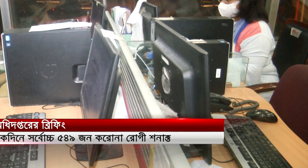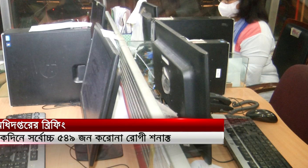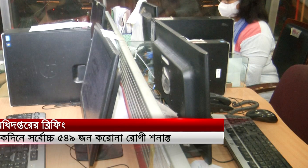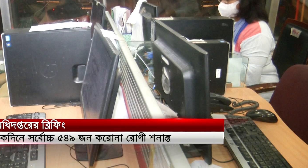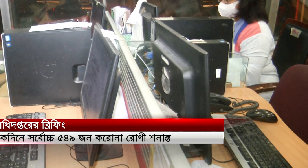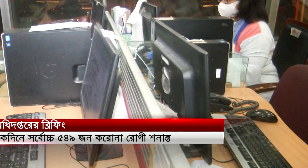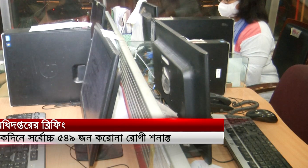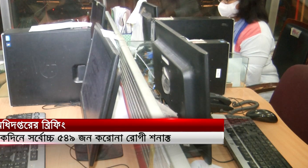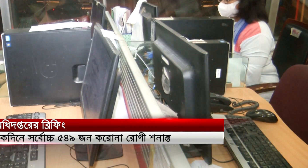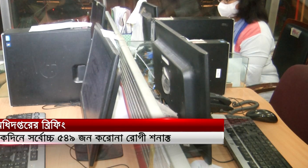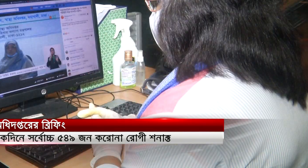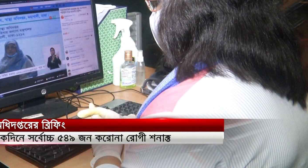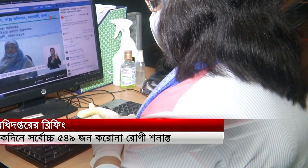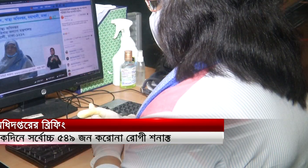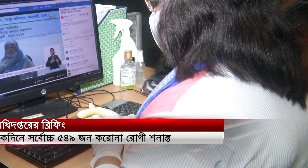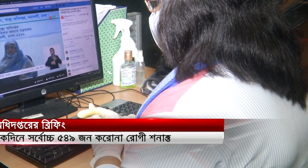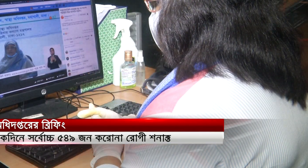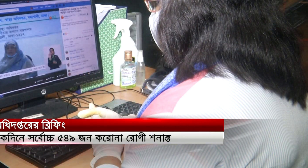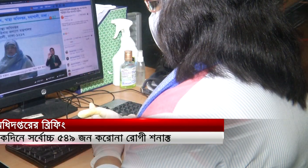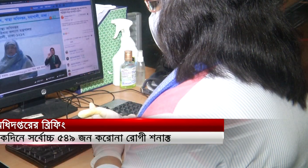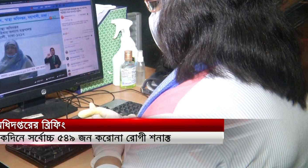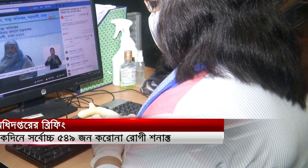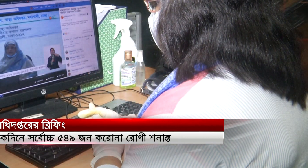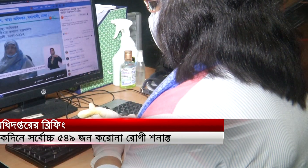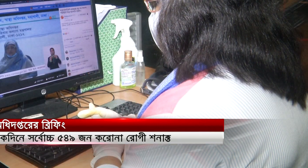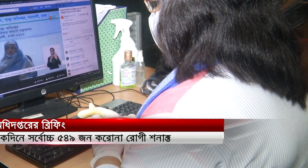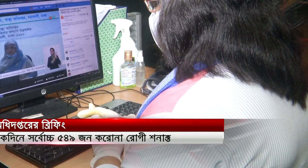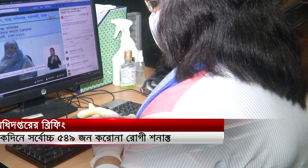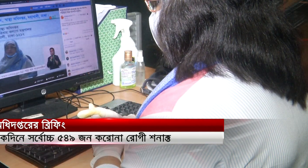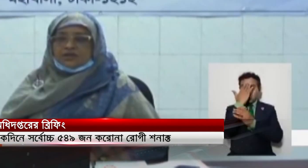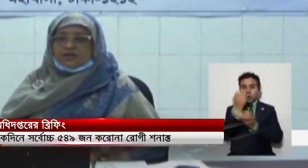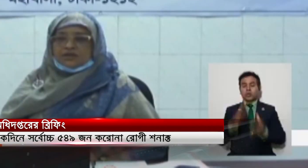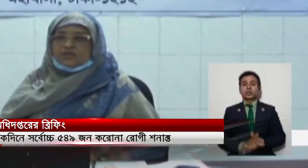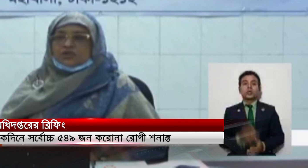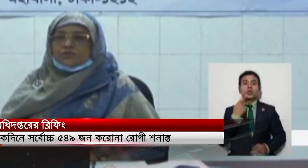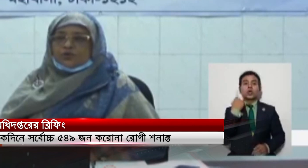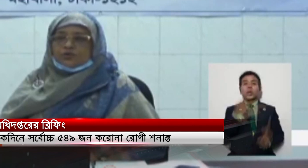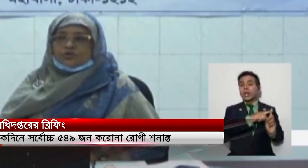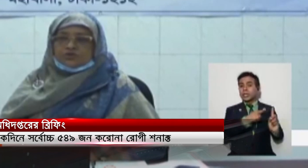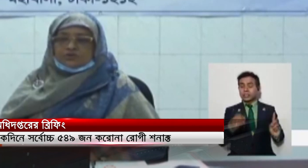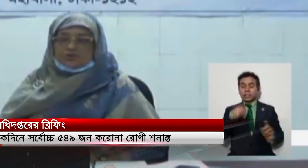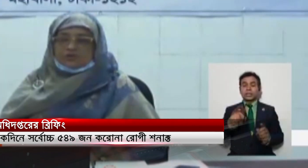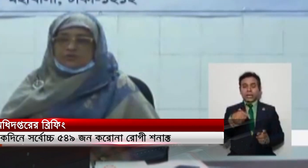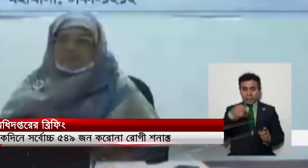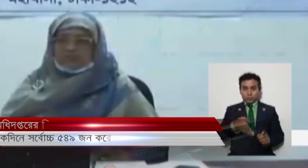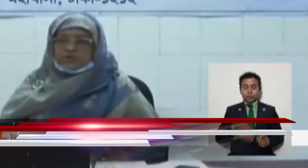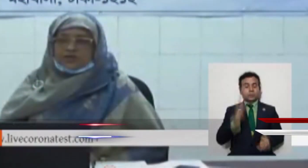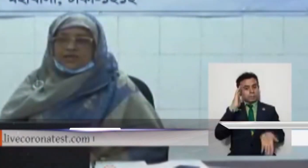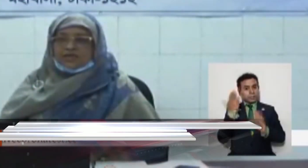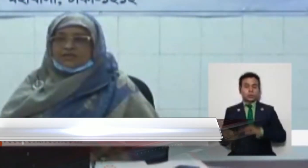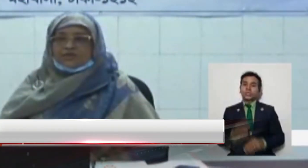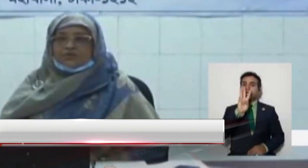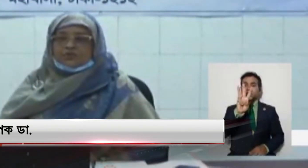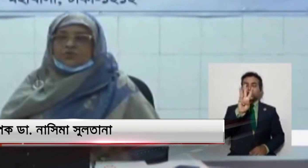মৃতদের সবাই ঢাকার অধিবাসী এবং তাদের বয়স 60-এর ঊর্ধ্বে বলে জানান তিনি। 3 জনের বয়স